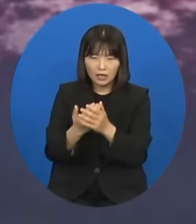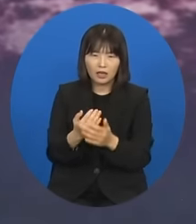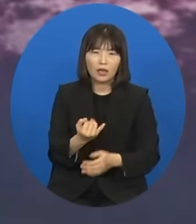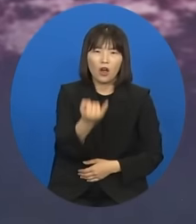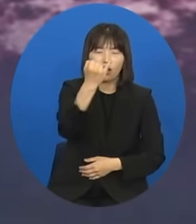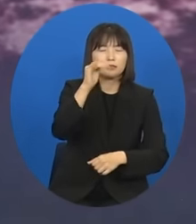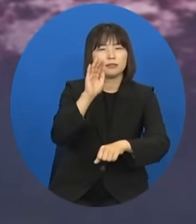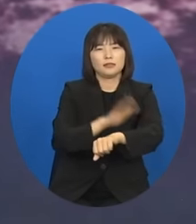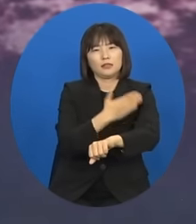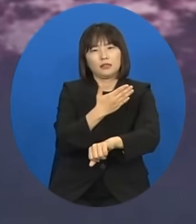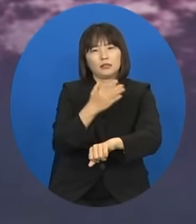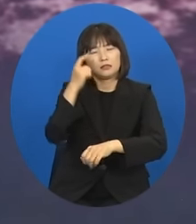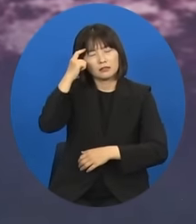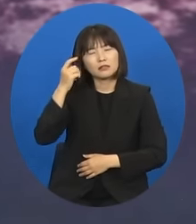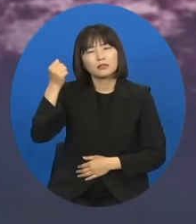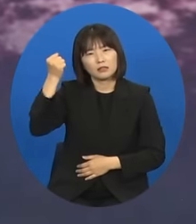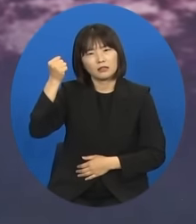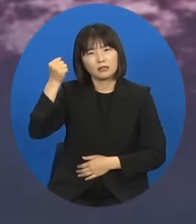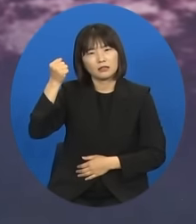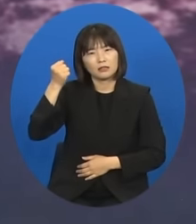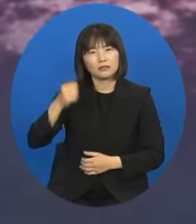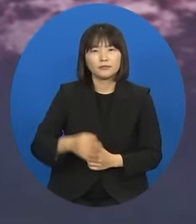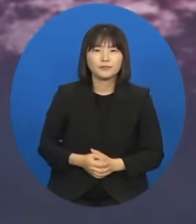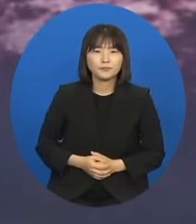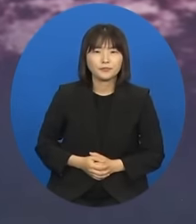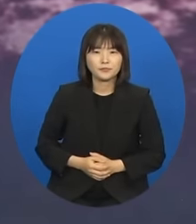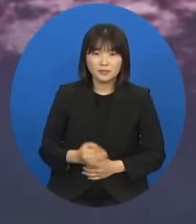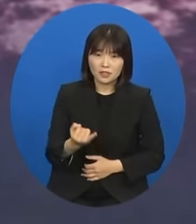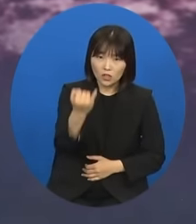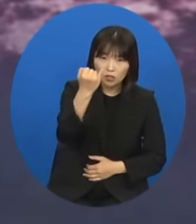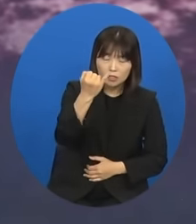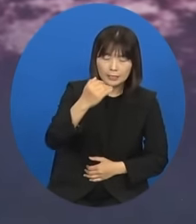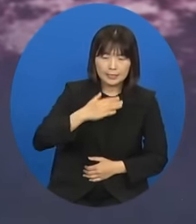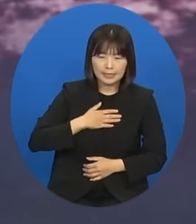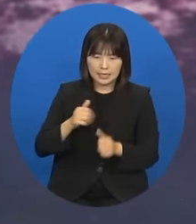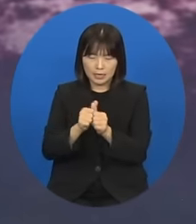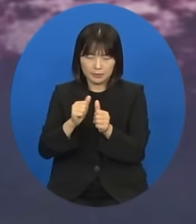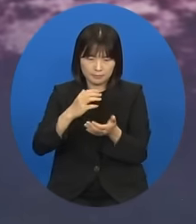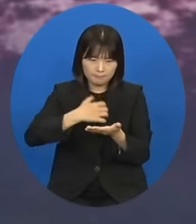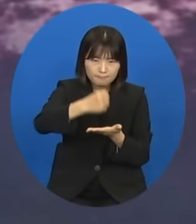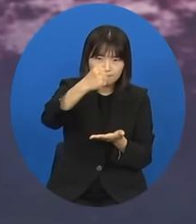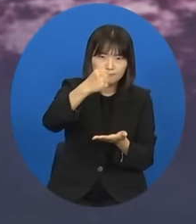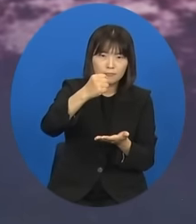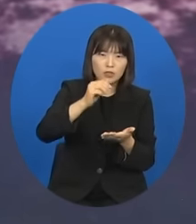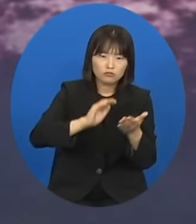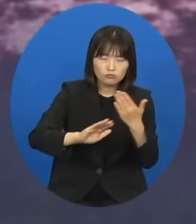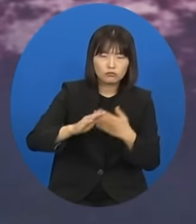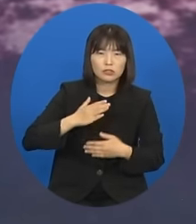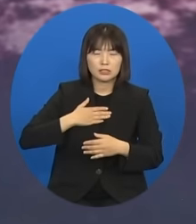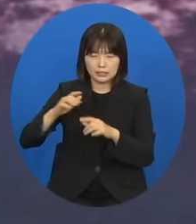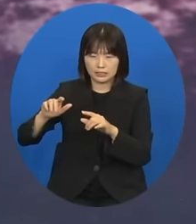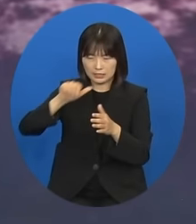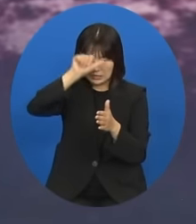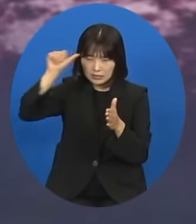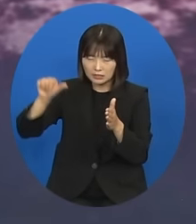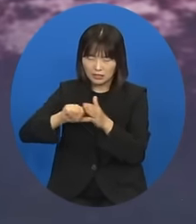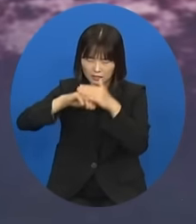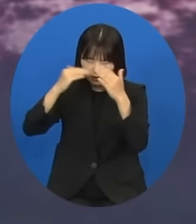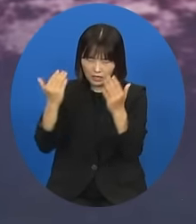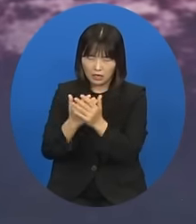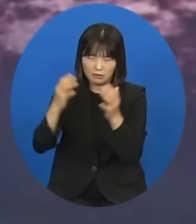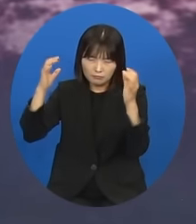탓이다 언니가 그때 그렇게 나 나의 남자를 가져가면서 나의 모든 인생은 그때부터 꼬인